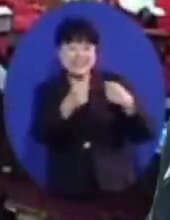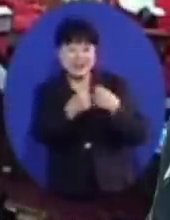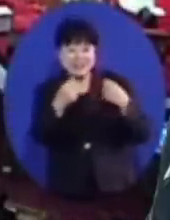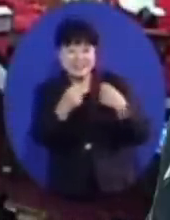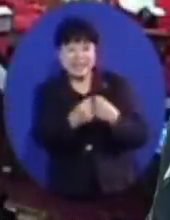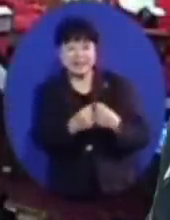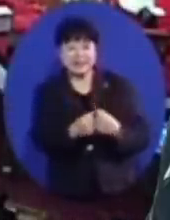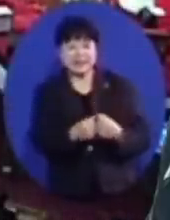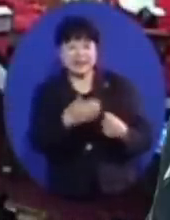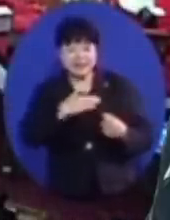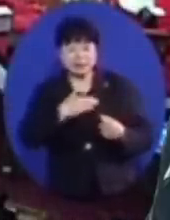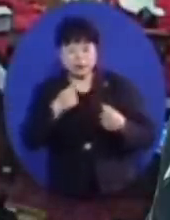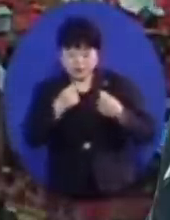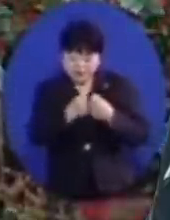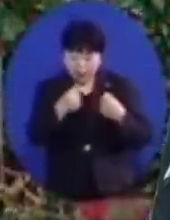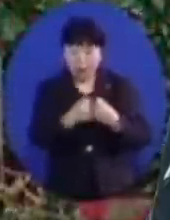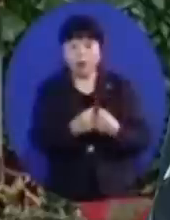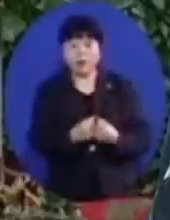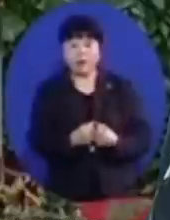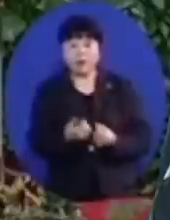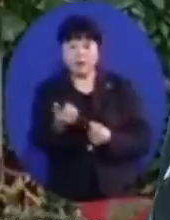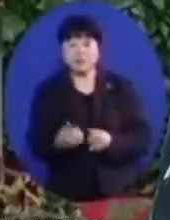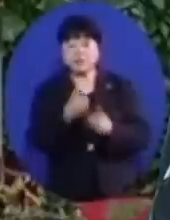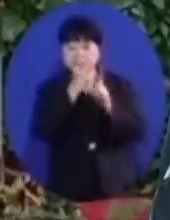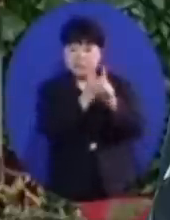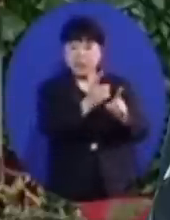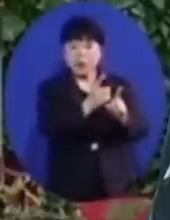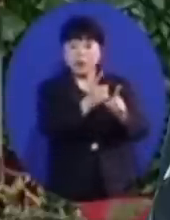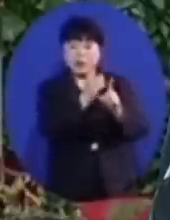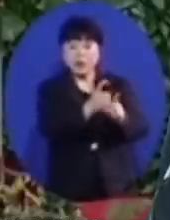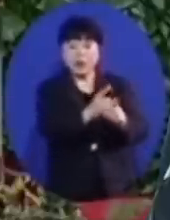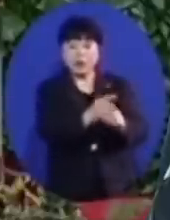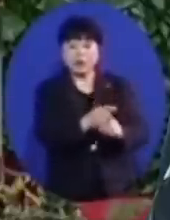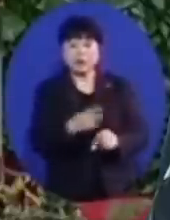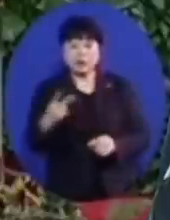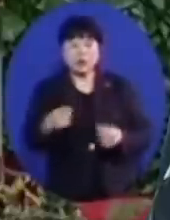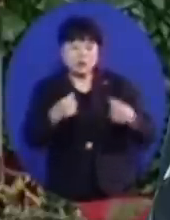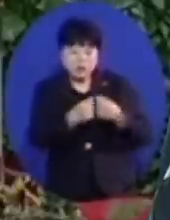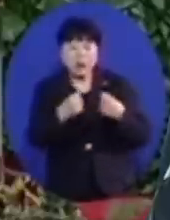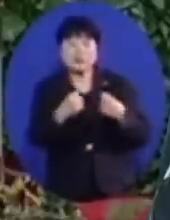내가 싸워야 되는 것입니다 이미 다 이겨놓은 전쟁을 내가 쌓아야 돼요